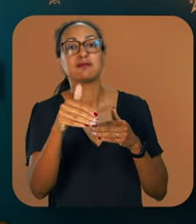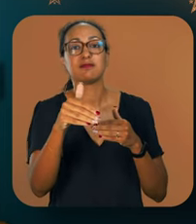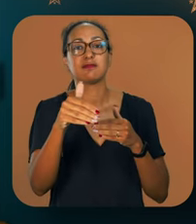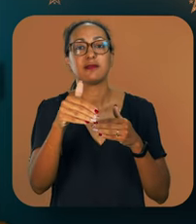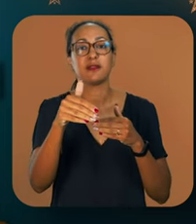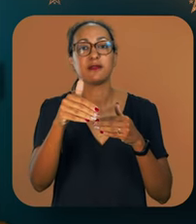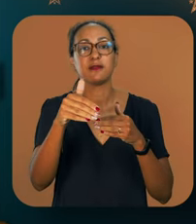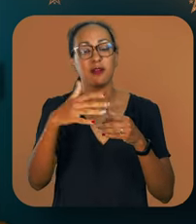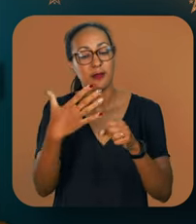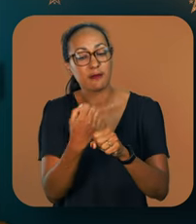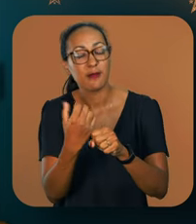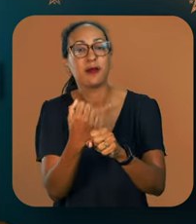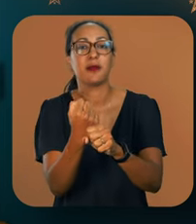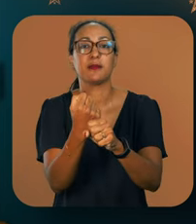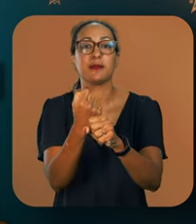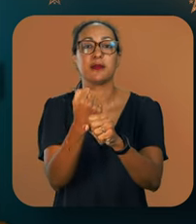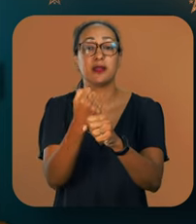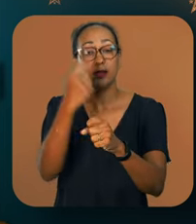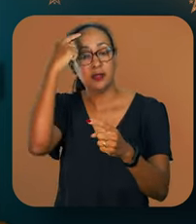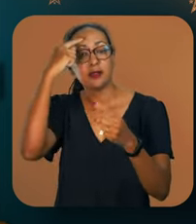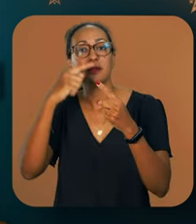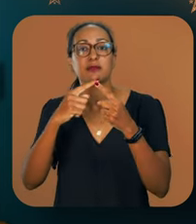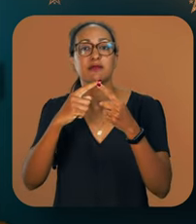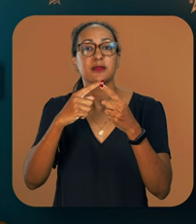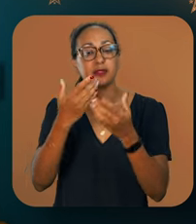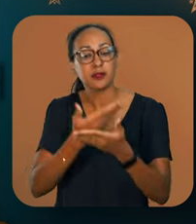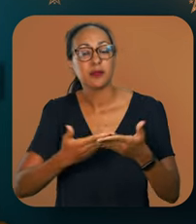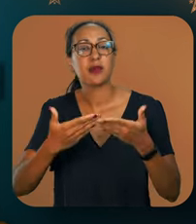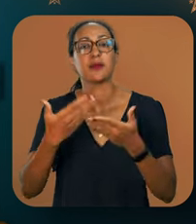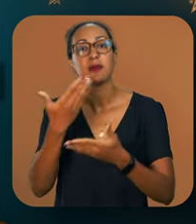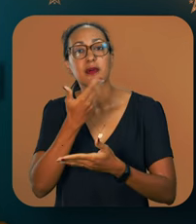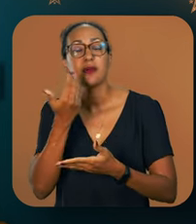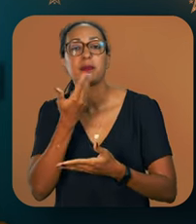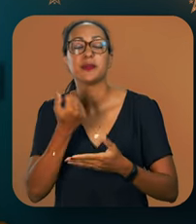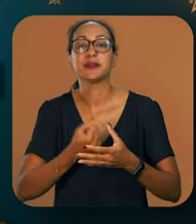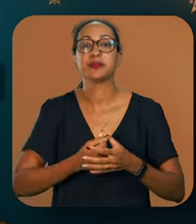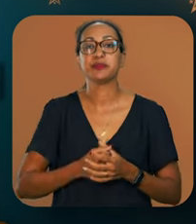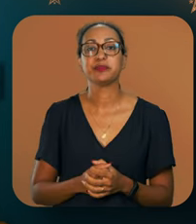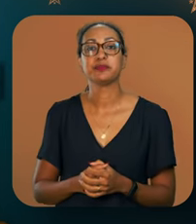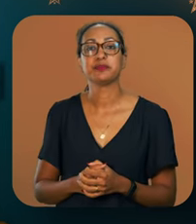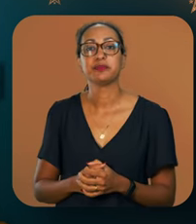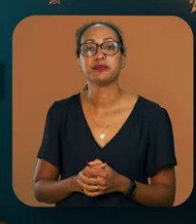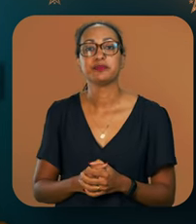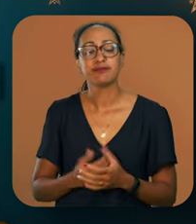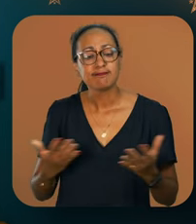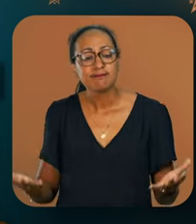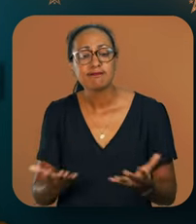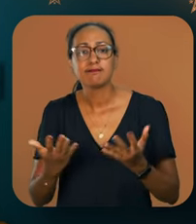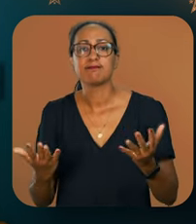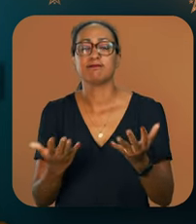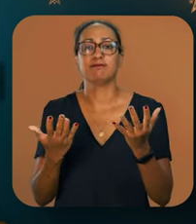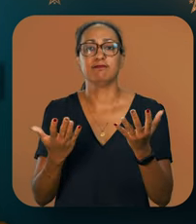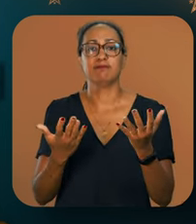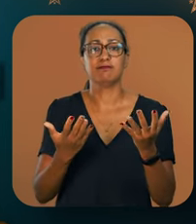cette année 2024 pour améliorer notre situation à tous je vous encourage à